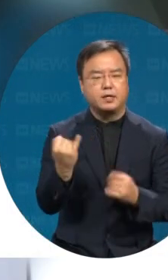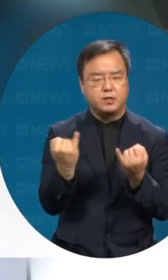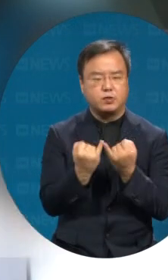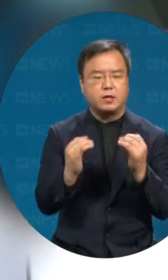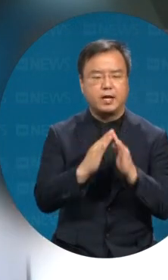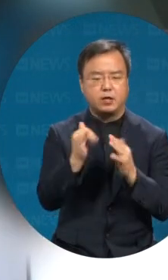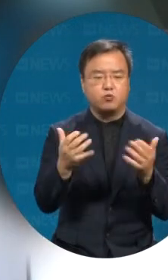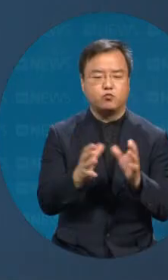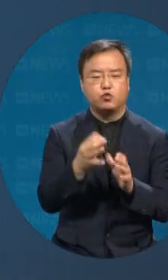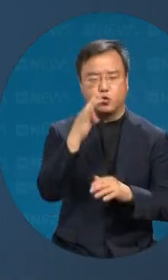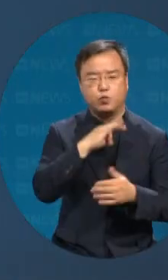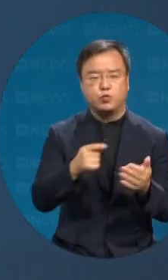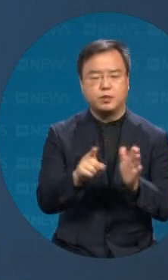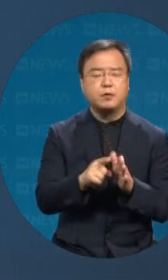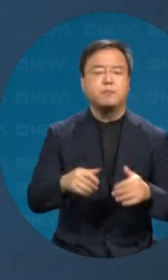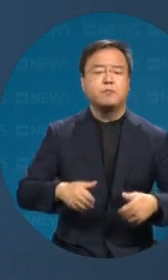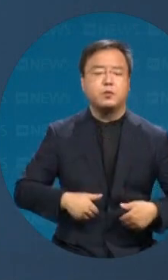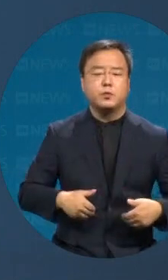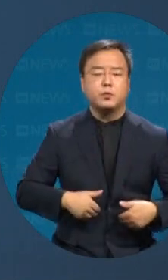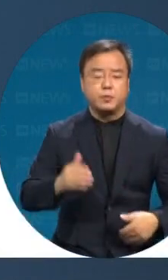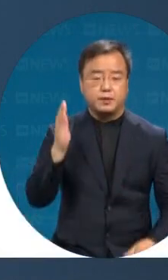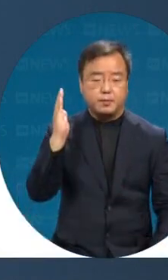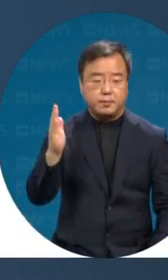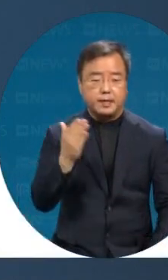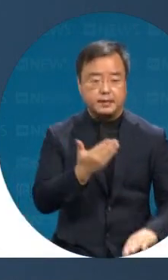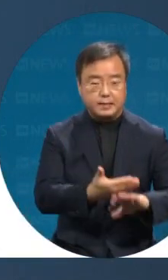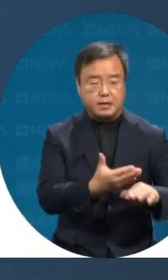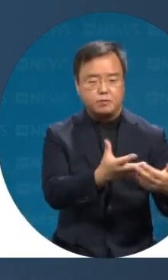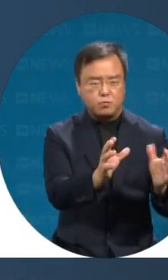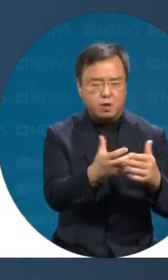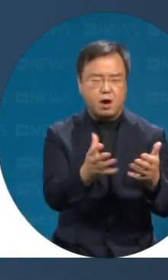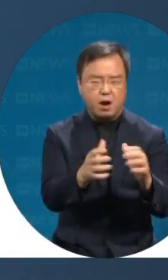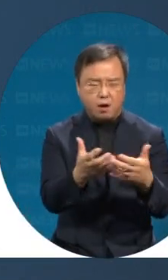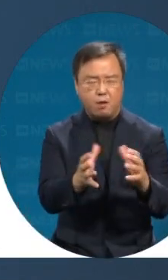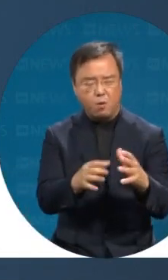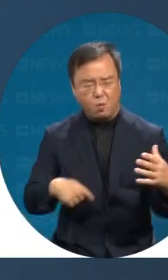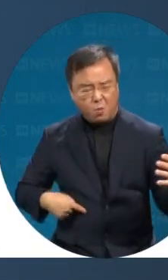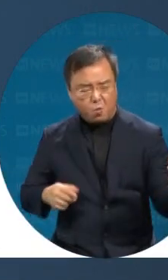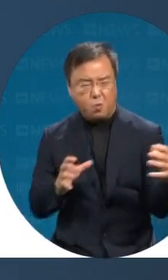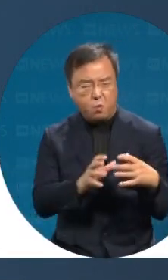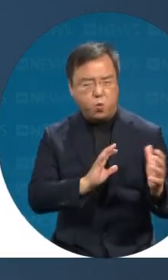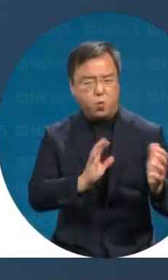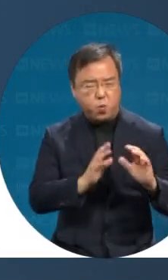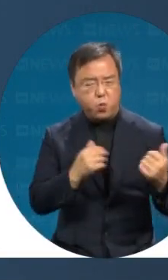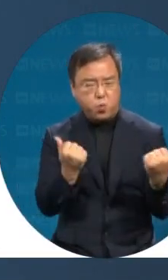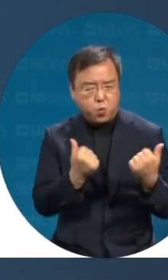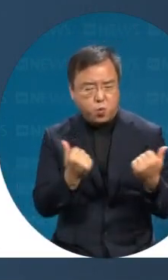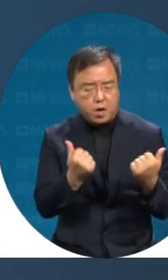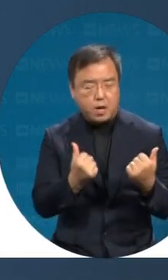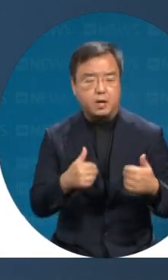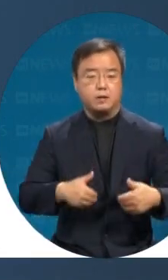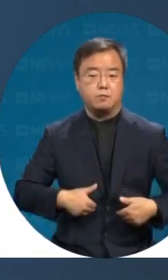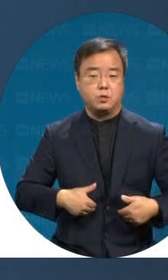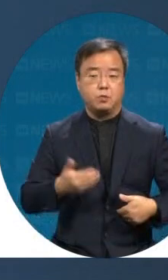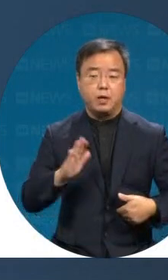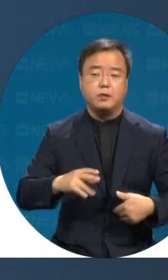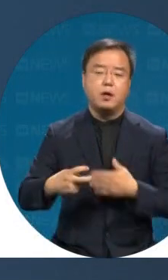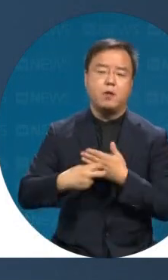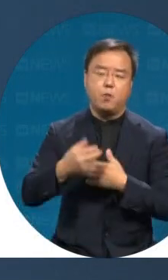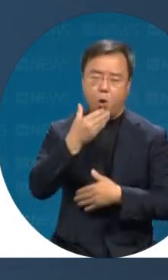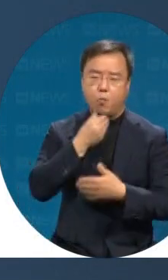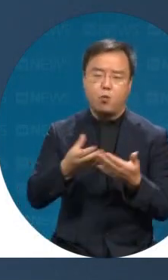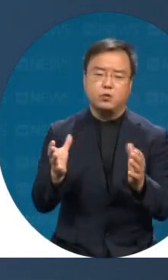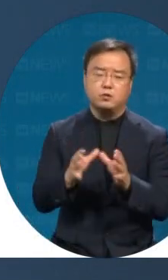설명했습니다 다른 주문 부처랑 계속 협업을 해야 되는 그런 어려움이 있는데 보건복지가 굉장히 크지 않습니까 그런 어떤